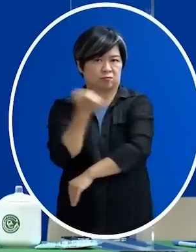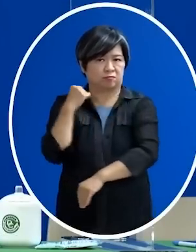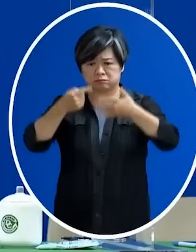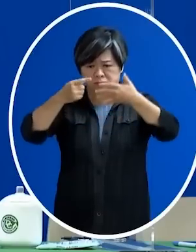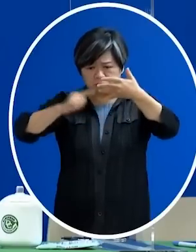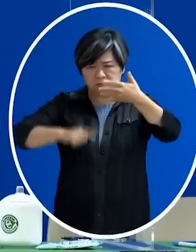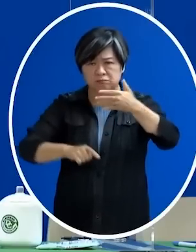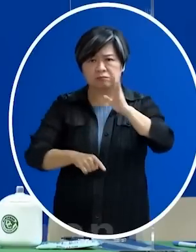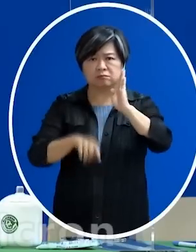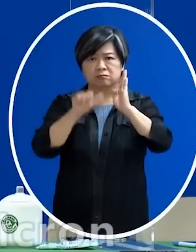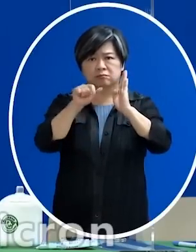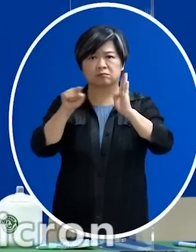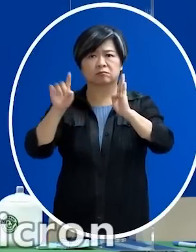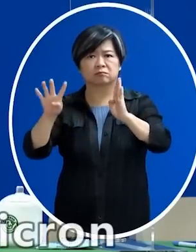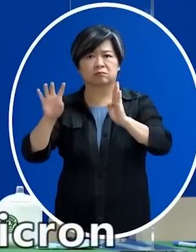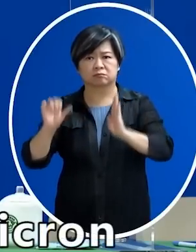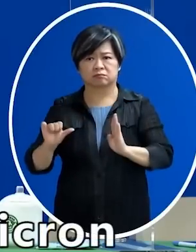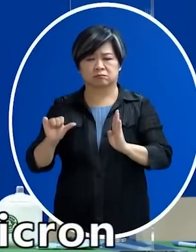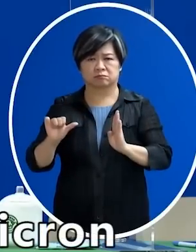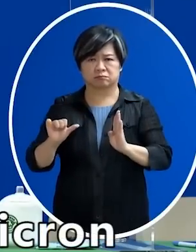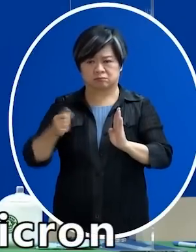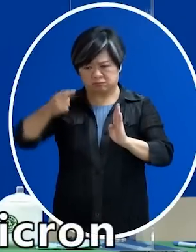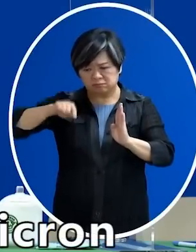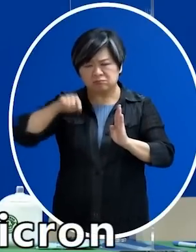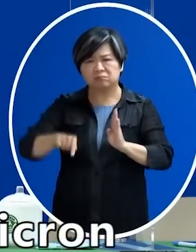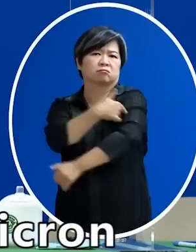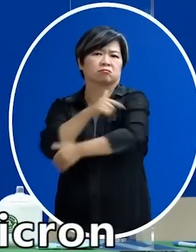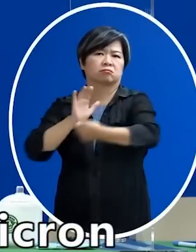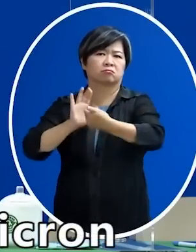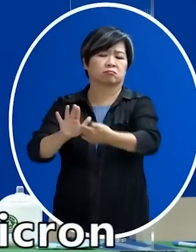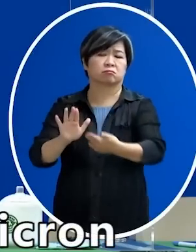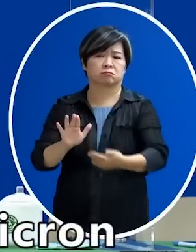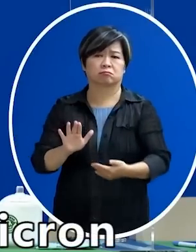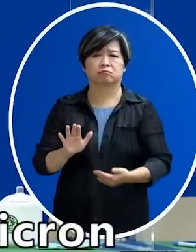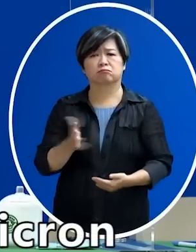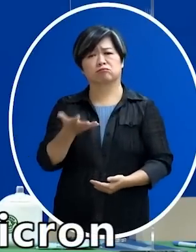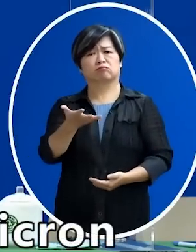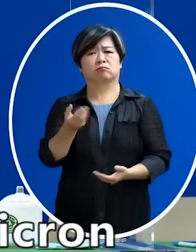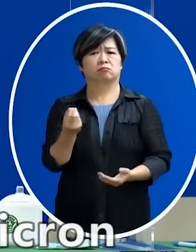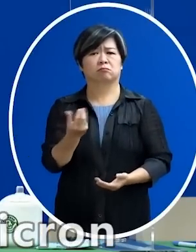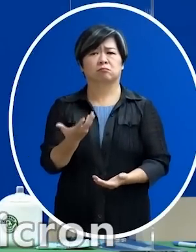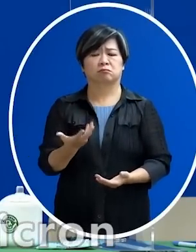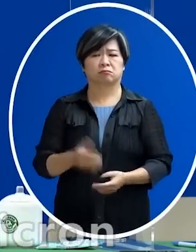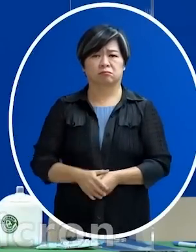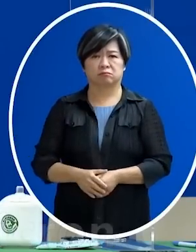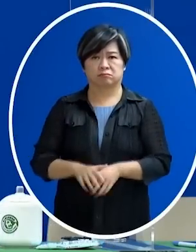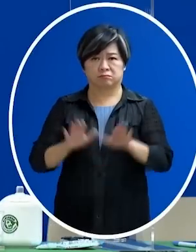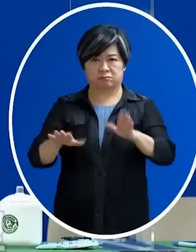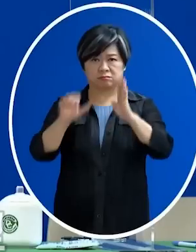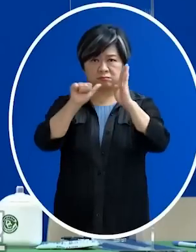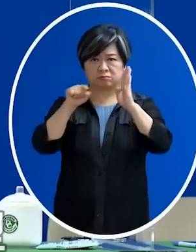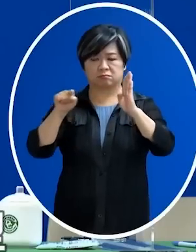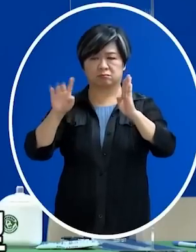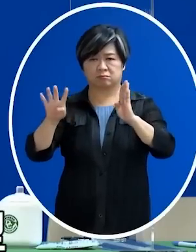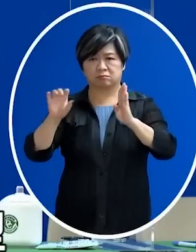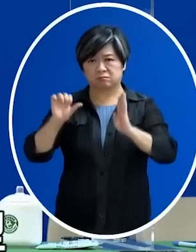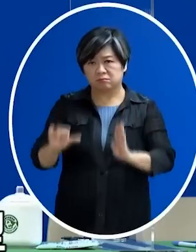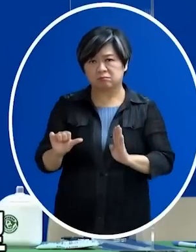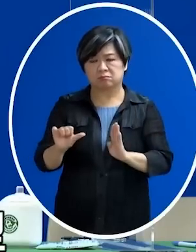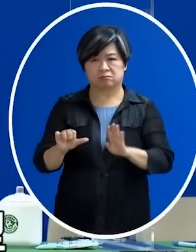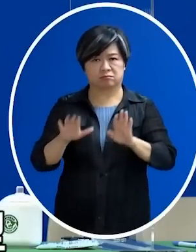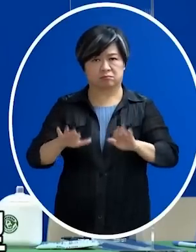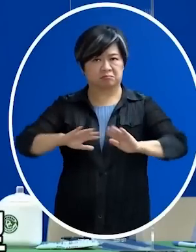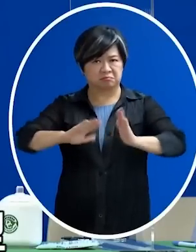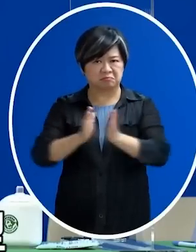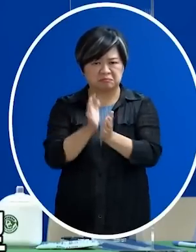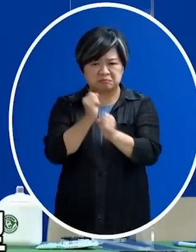应。那我们为什么不去买 BA5 的一个疫苗？主要的原因是因为 BA5 目前还没有能够马